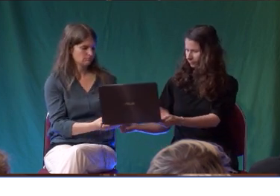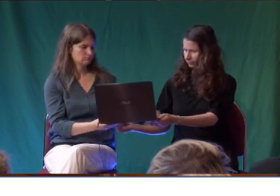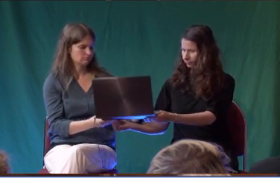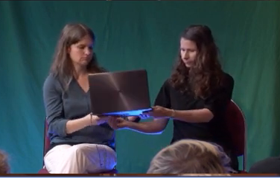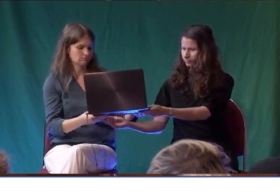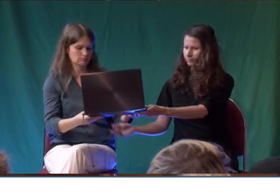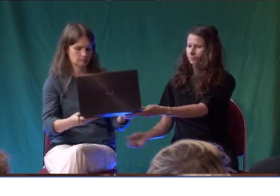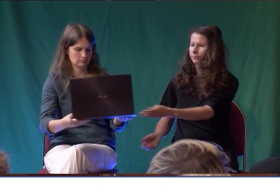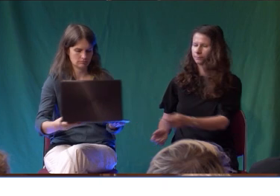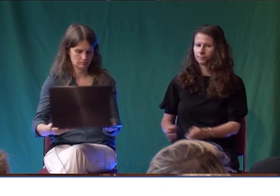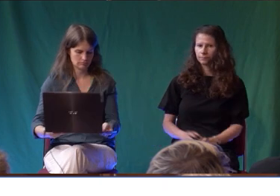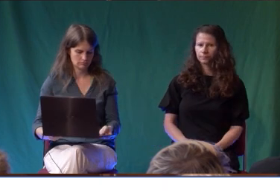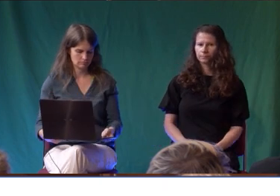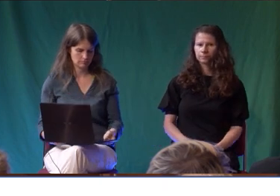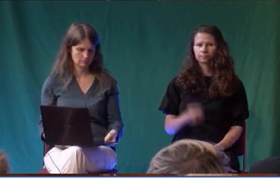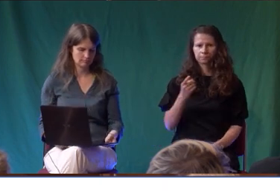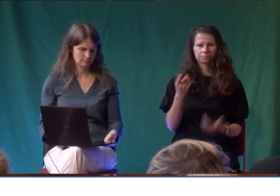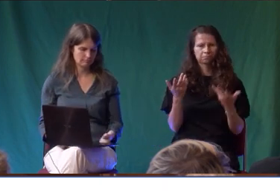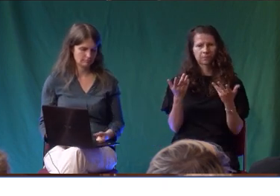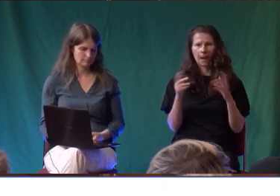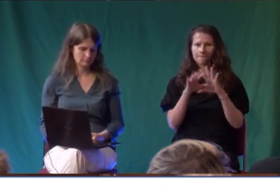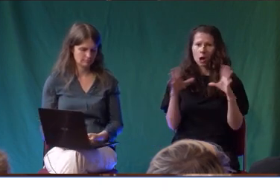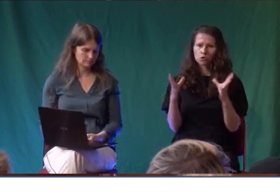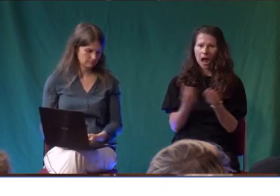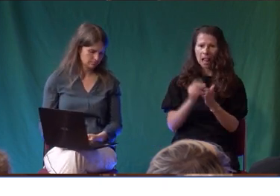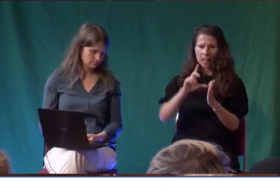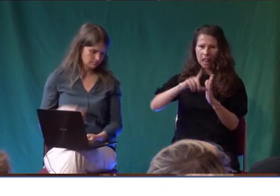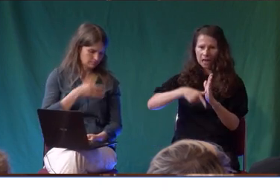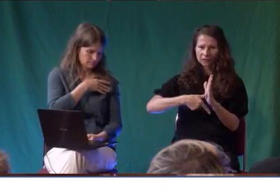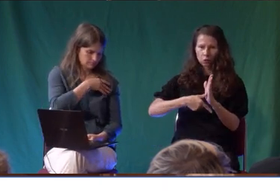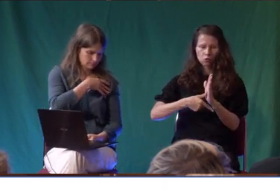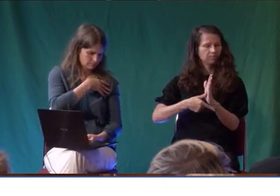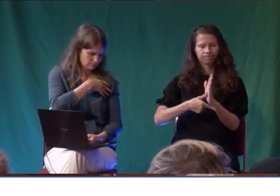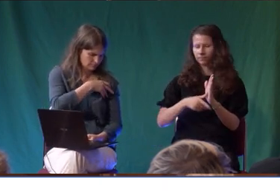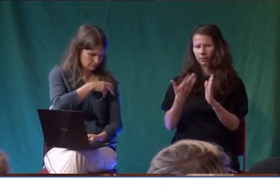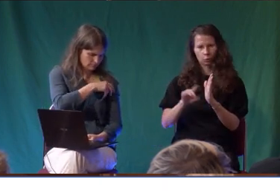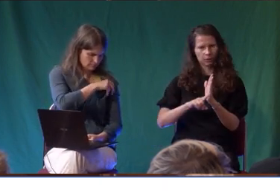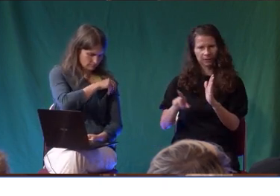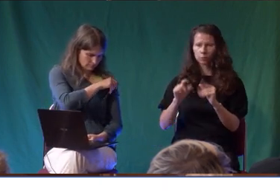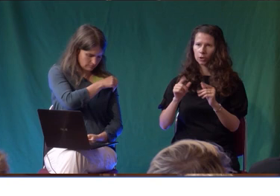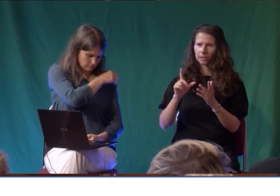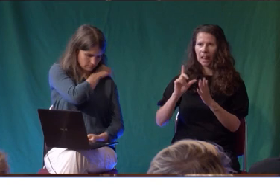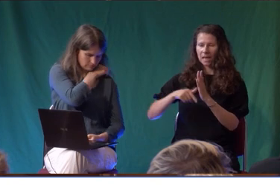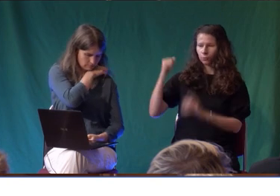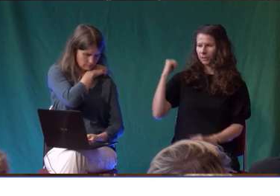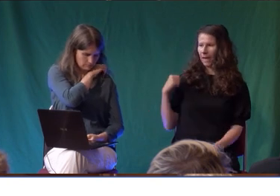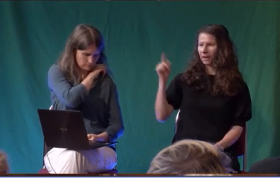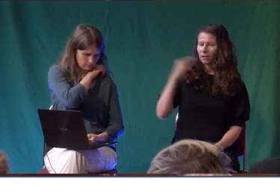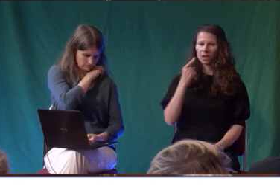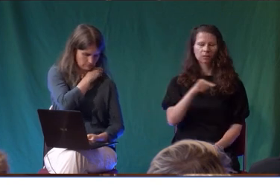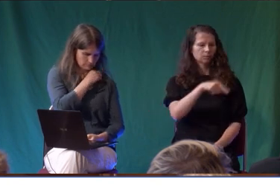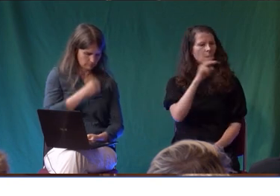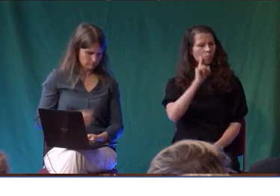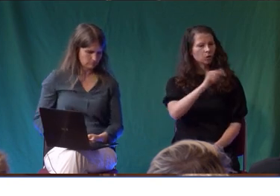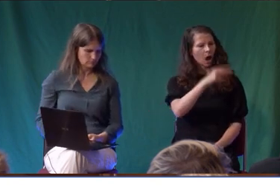es geht nicht um pauschale Leistungen also sprich der Leistungsträger sagt wir haben einer blinden